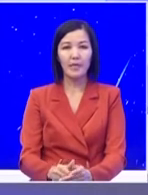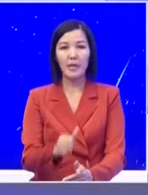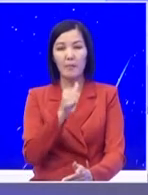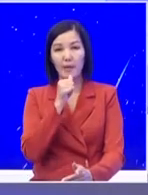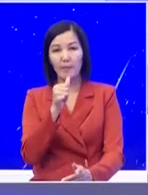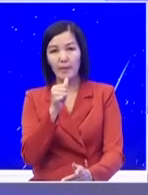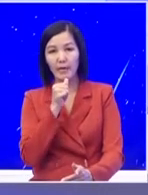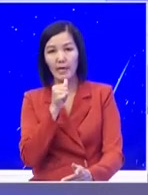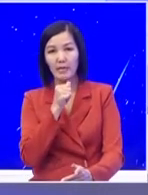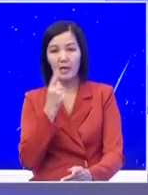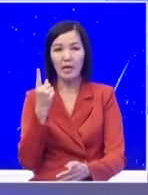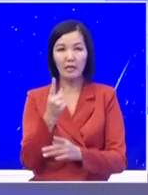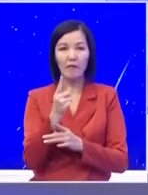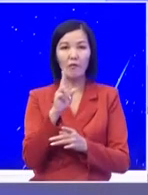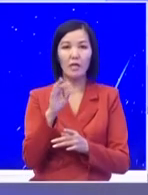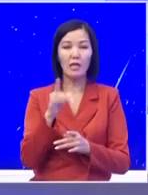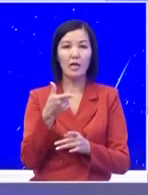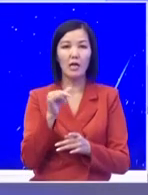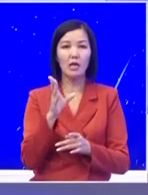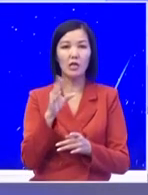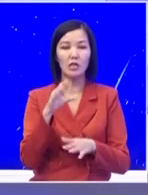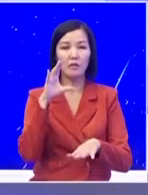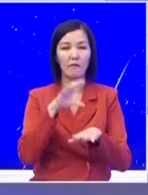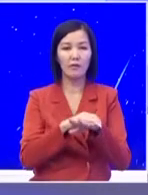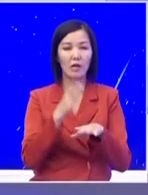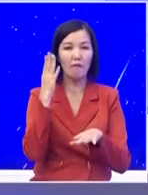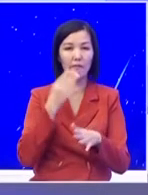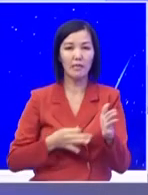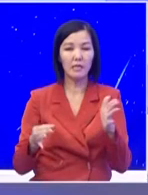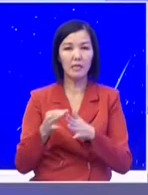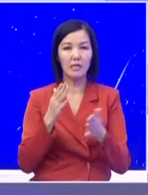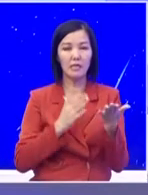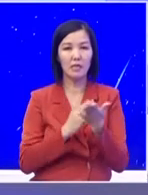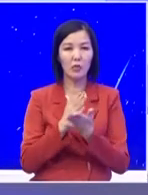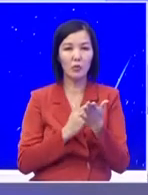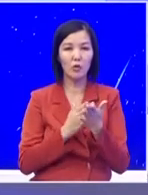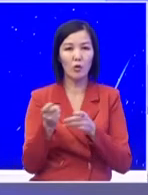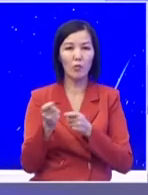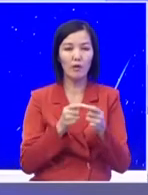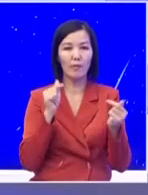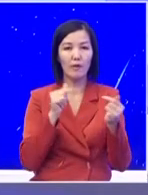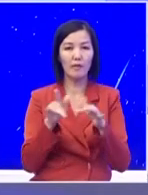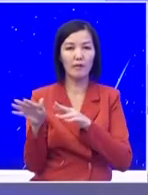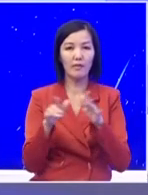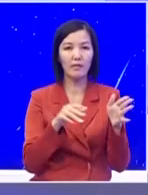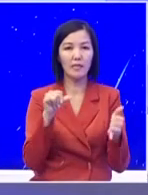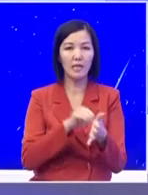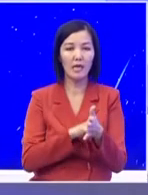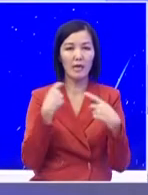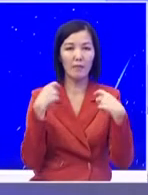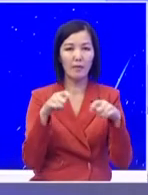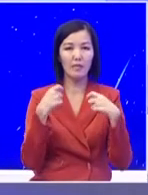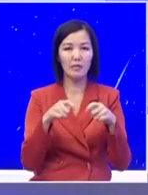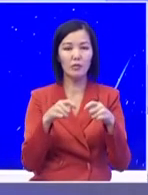Попытка сбыта более 1 килограмма гашиша пресечена в Алматинской области. Сотрудниками управления по противодействию наркобизнесу